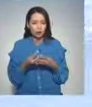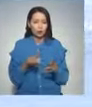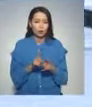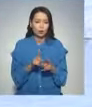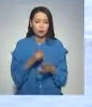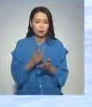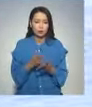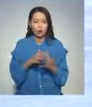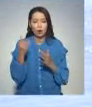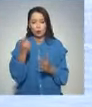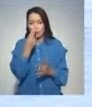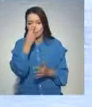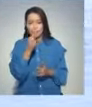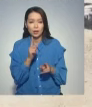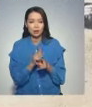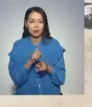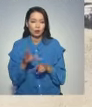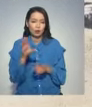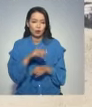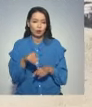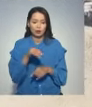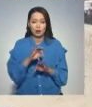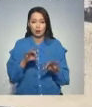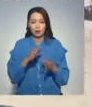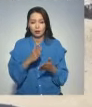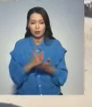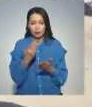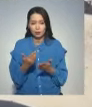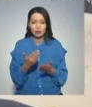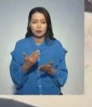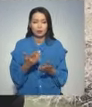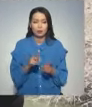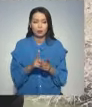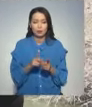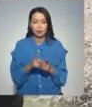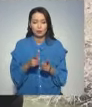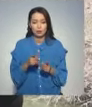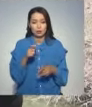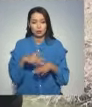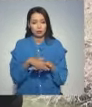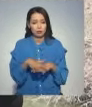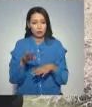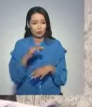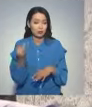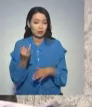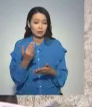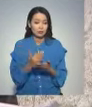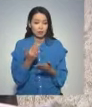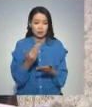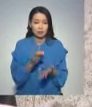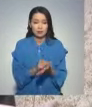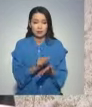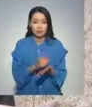шаруасын шырайын алдыратынын замандастарды айтады. Түлікке шапқан қасқырды жайратып салатын жүректілігі де бар дейді құрдастары. Құстаның